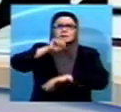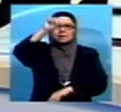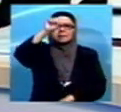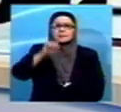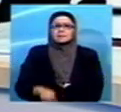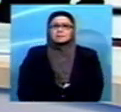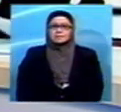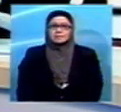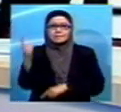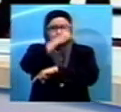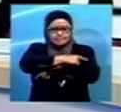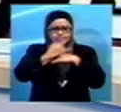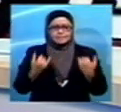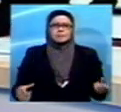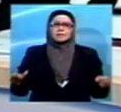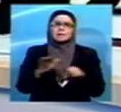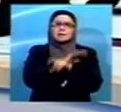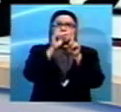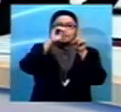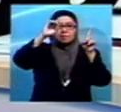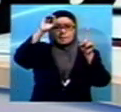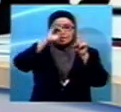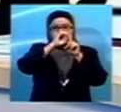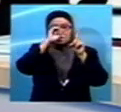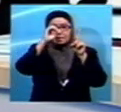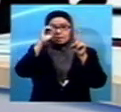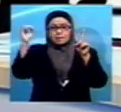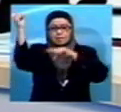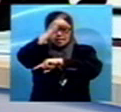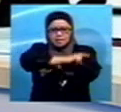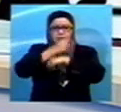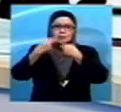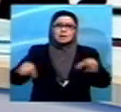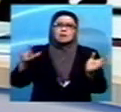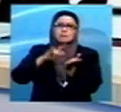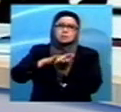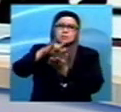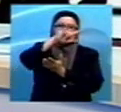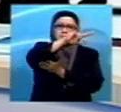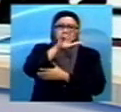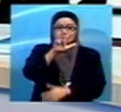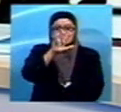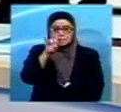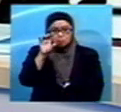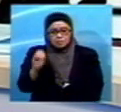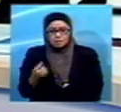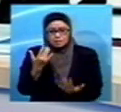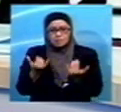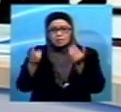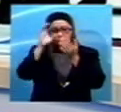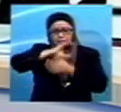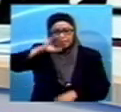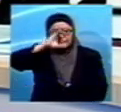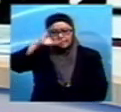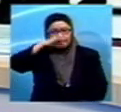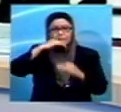Hai hari ini genap seratus hari kehilangan mx370 operasi pencarian kini memasuki fasa baru aset lebih